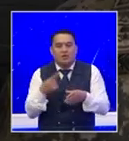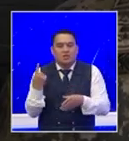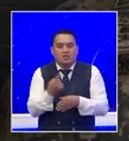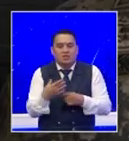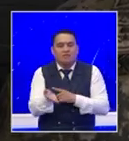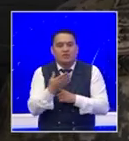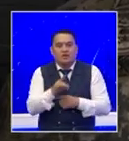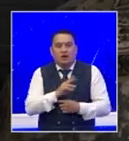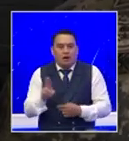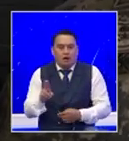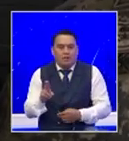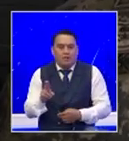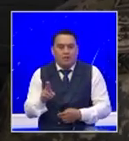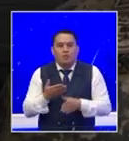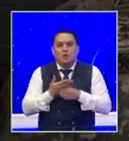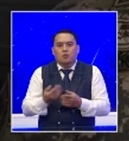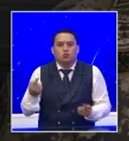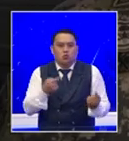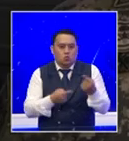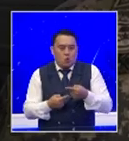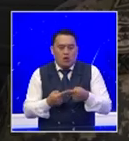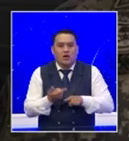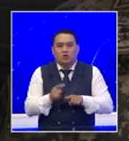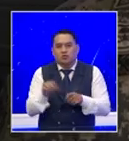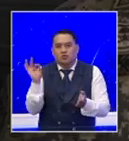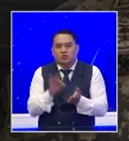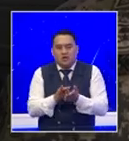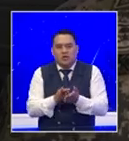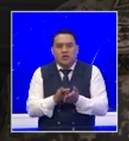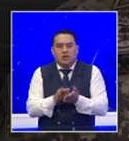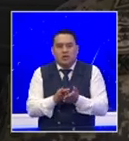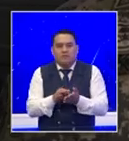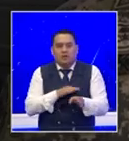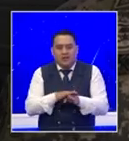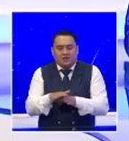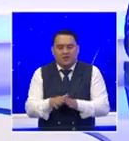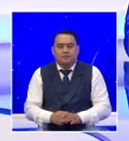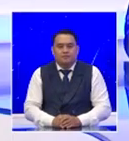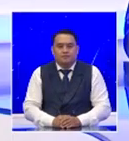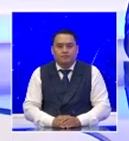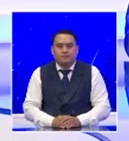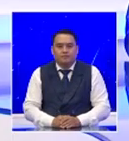флагом Республики Казахстан, помочь друг другу. С этой задачей воины-десантники справились.